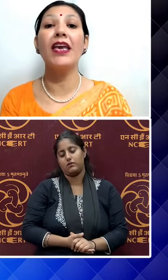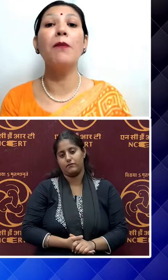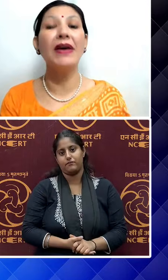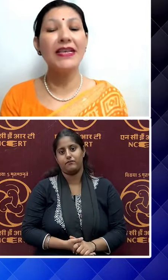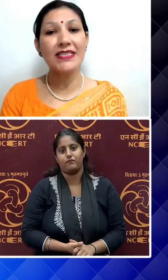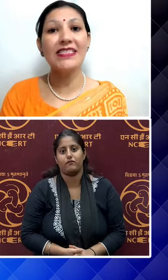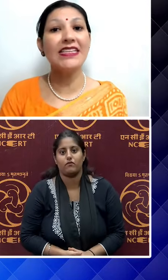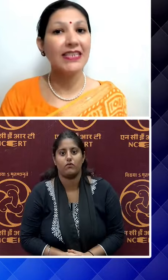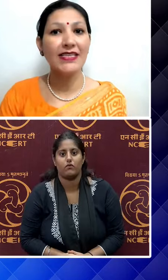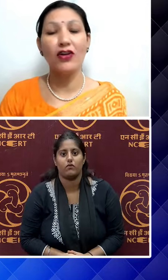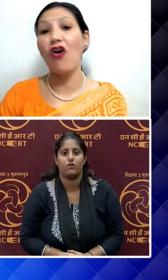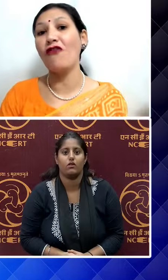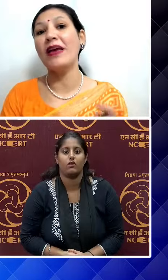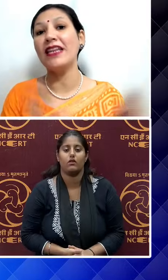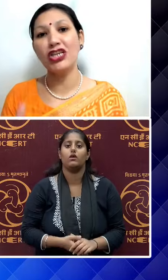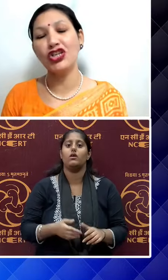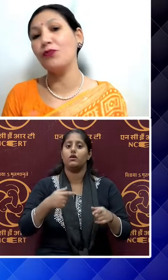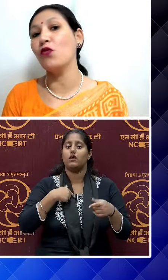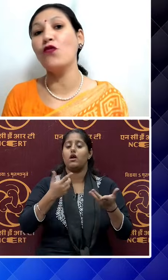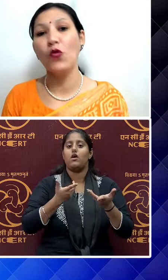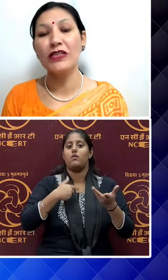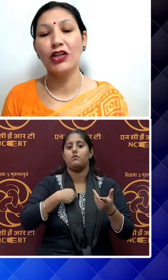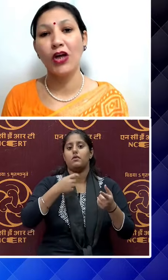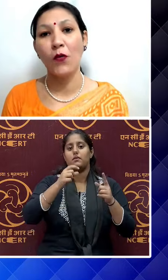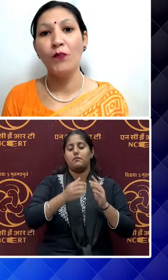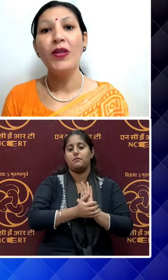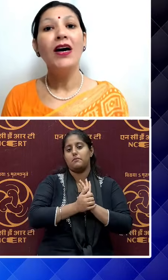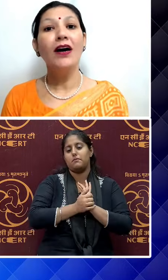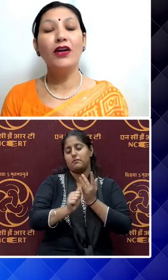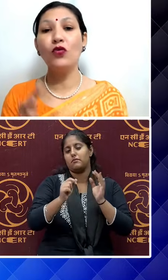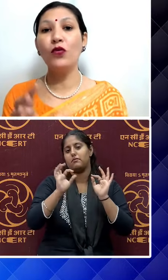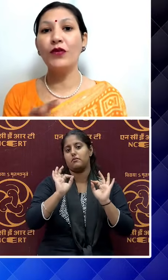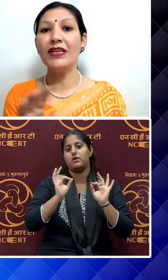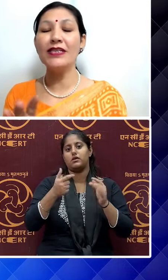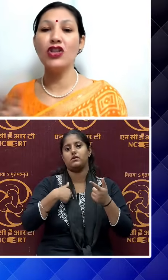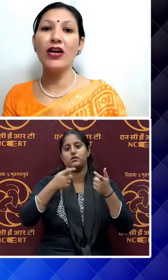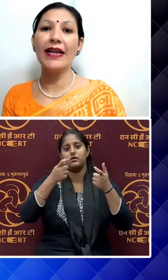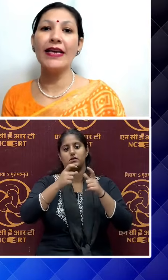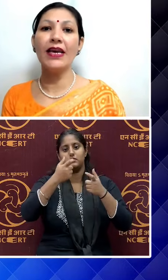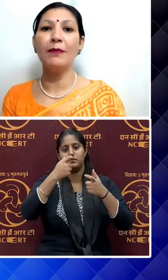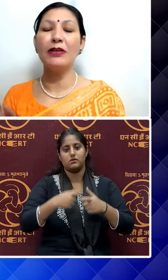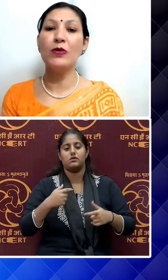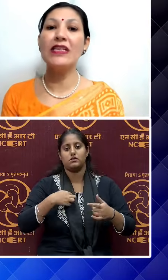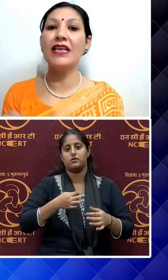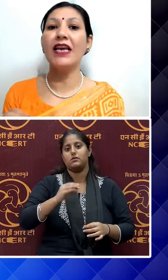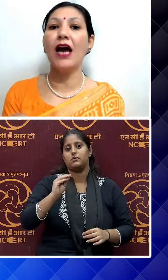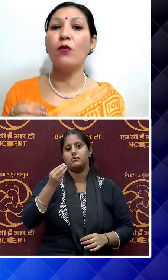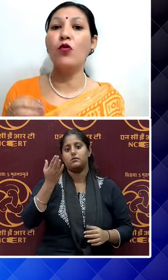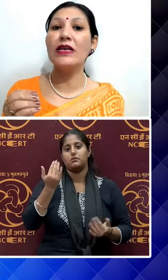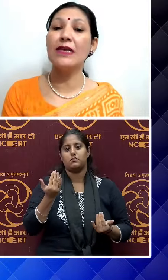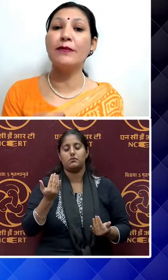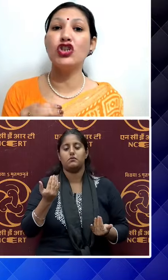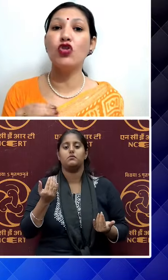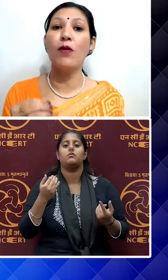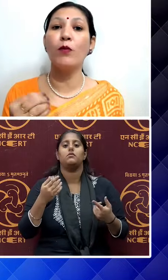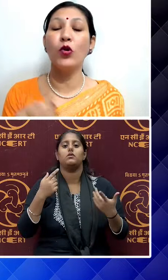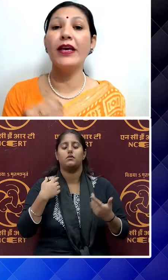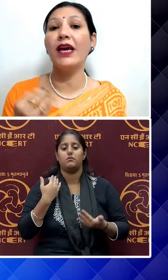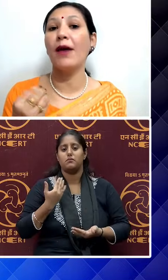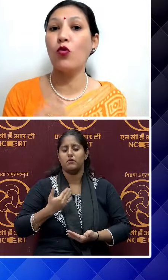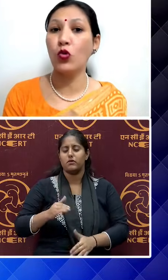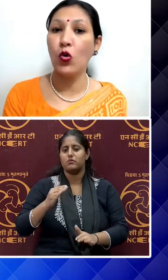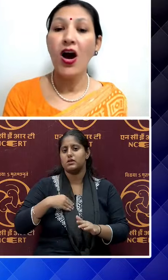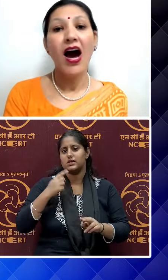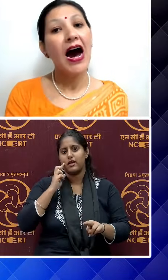मैं एक बेस्ट सिटीजन ऑफ माई नेशन प्रूव हो सकता हूँ. तो इट इज़ नॉट लाइक कि बचपन से ही आपको किसी बच्चे को हम बोलें